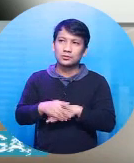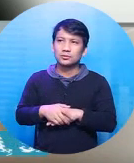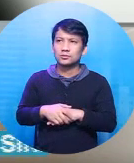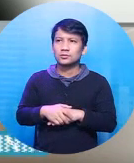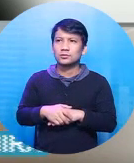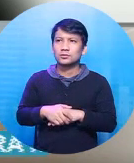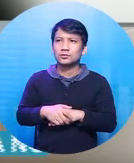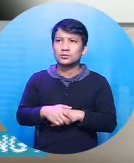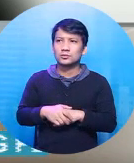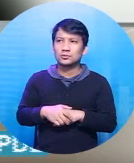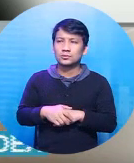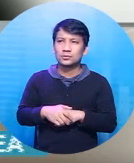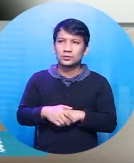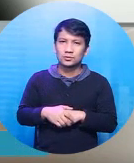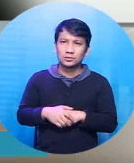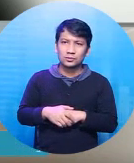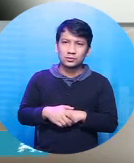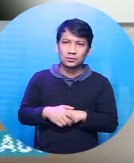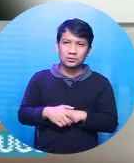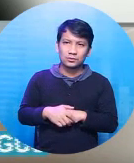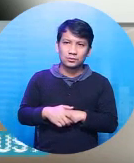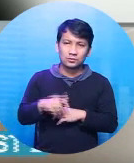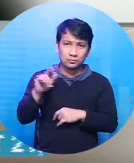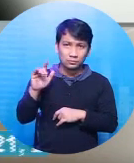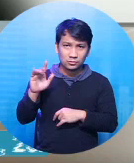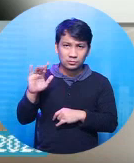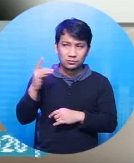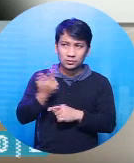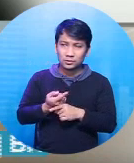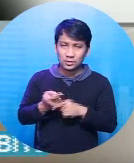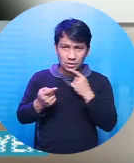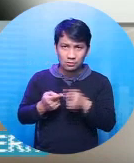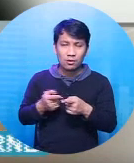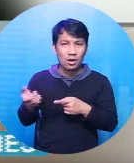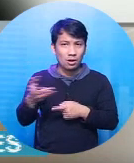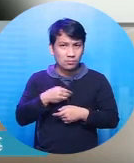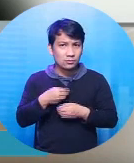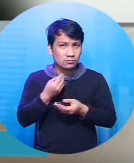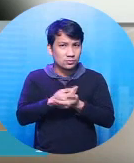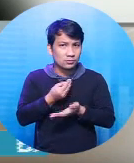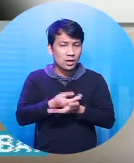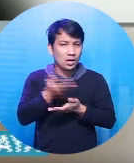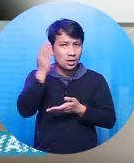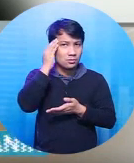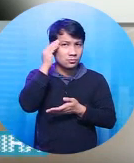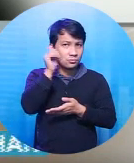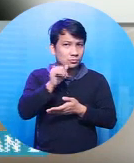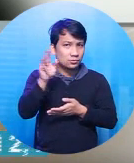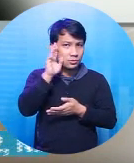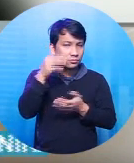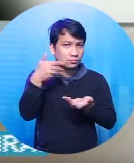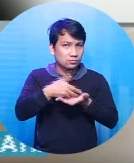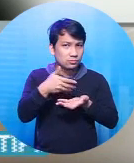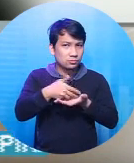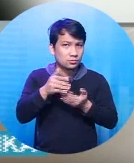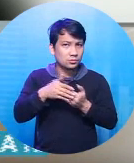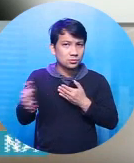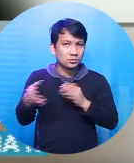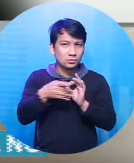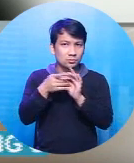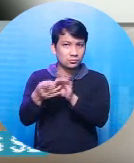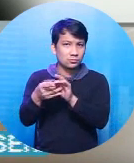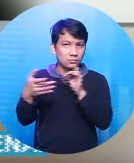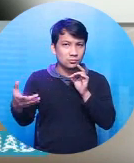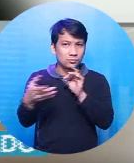yun, 2016. Nagpadala po ako ng pera sa kanya kasi alam ko nag-aaral siya. Tapos nawala na po yung connection namin